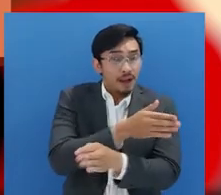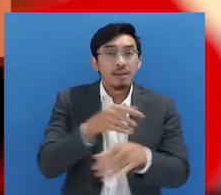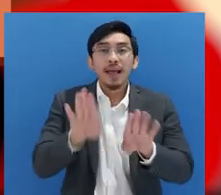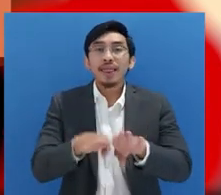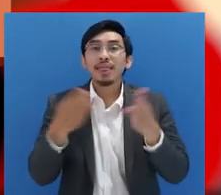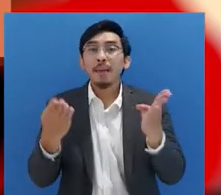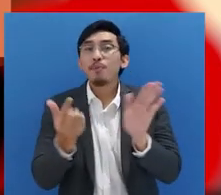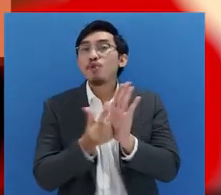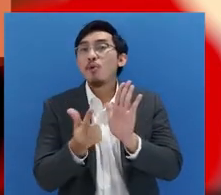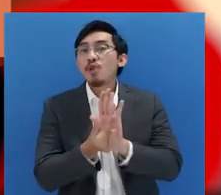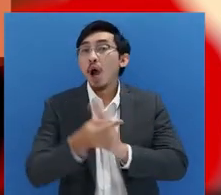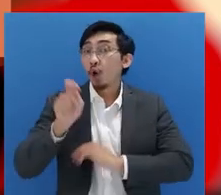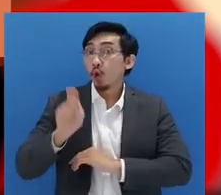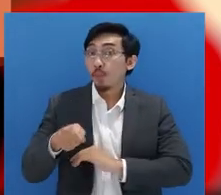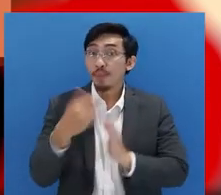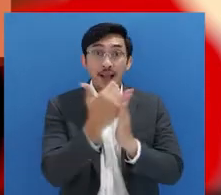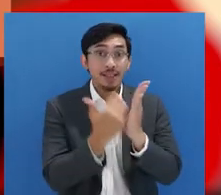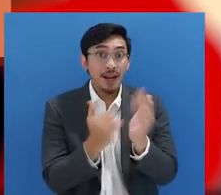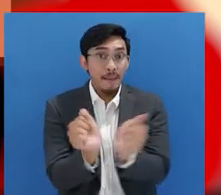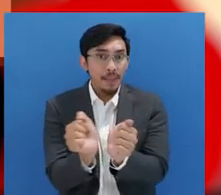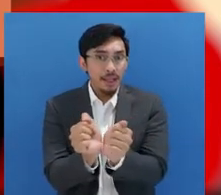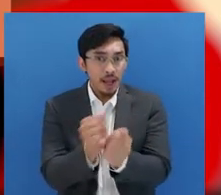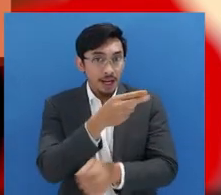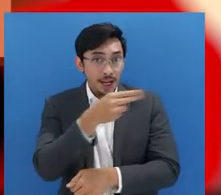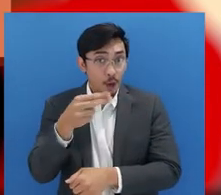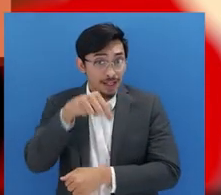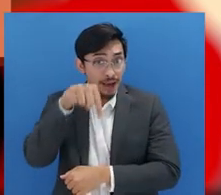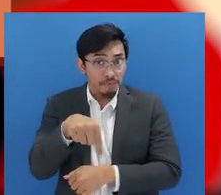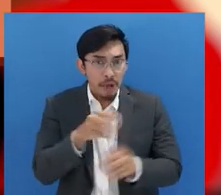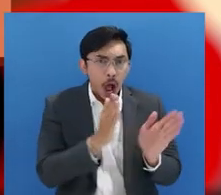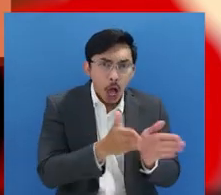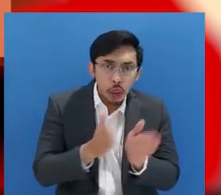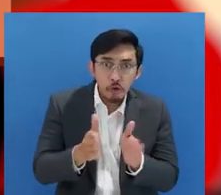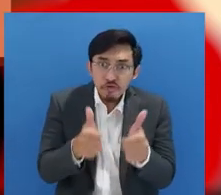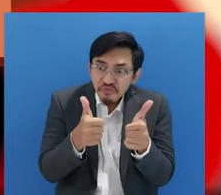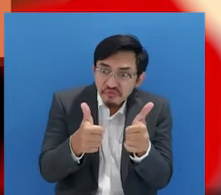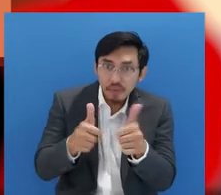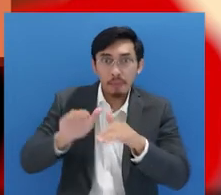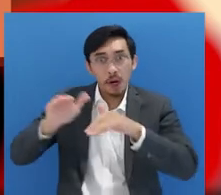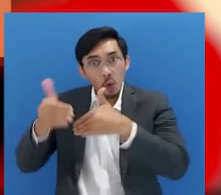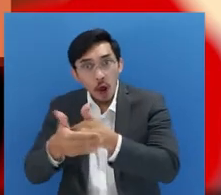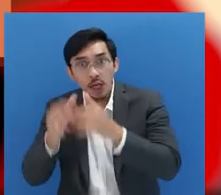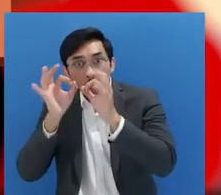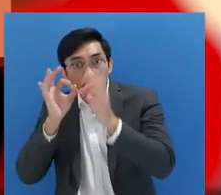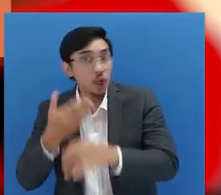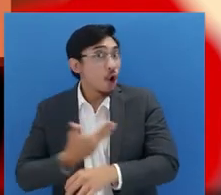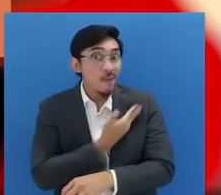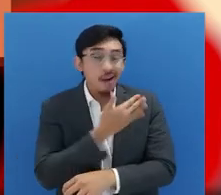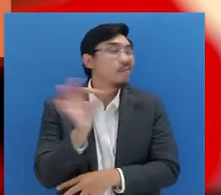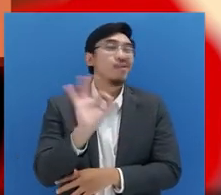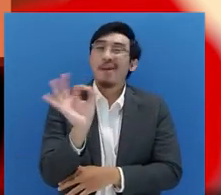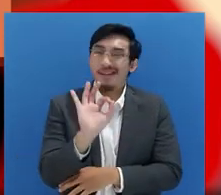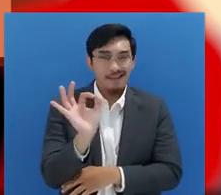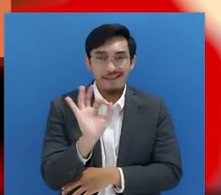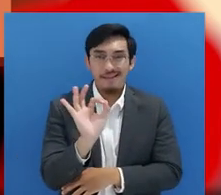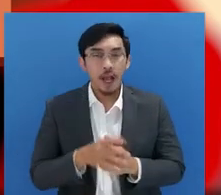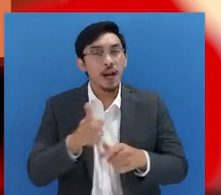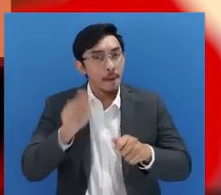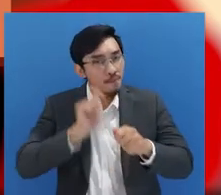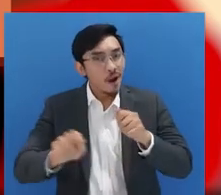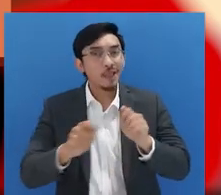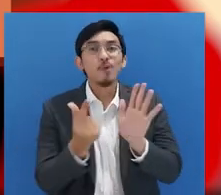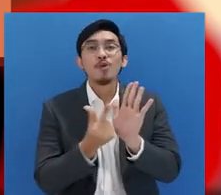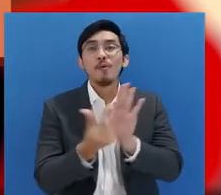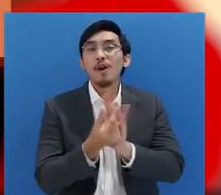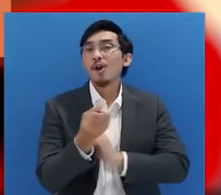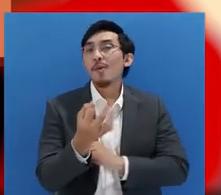Sebelumnya, Kitab Undang-Undang Hukum Acara Pidana di Indonesia belum mengatur secara memadai mengenai perlindungan bagi saksi dan korban. Lahirnya